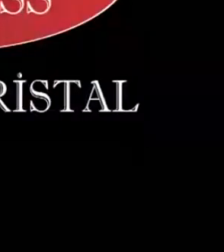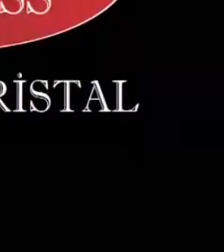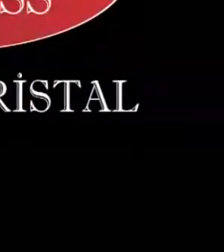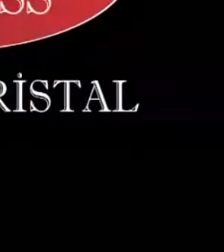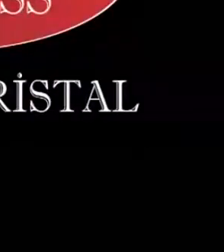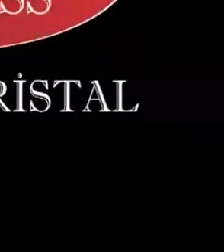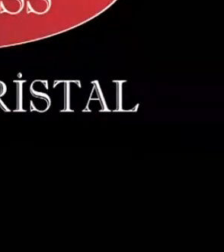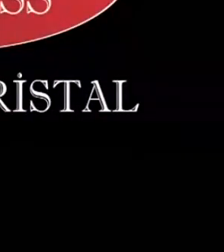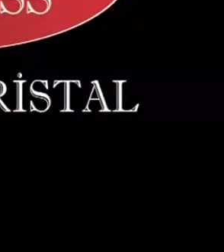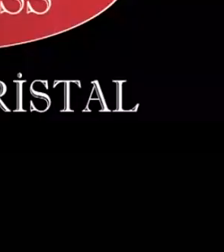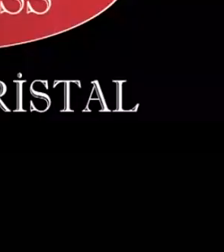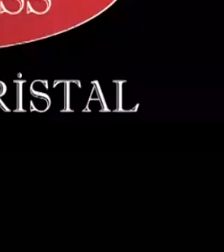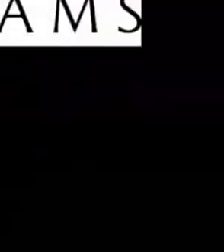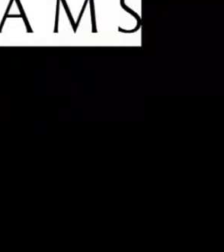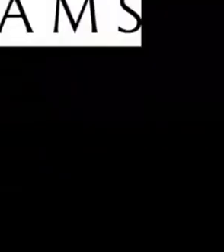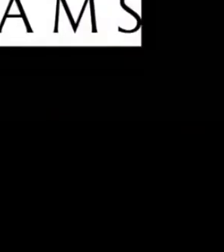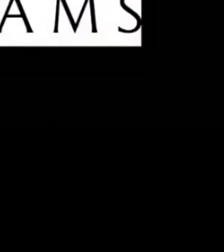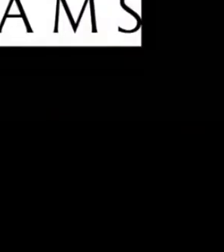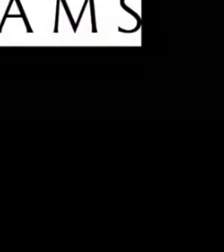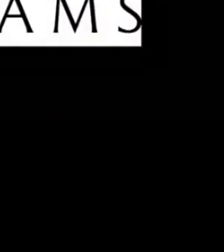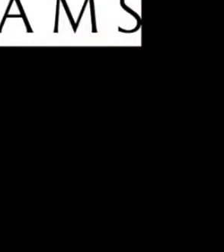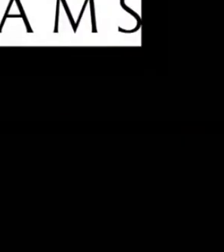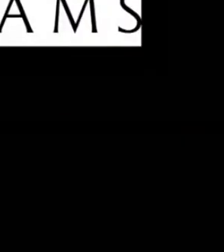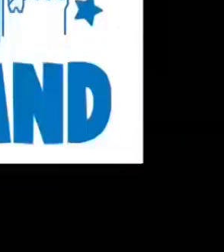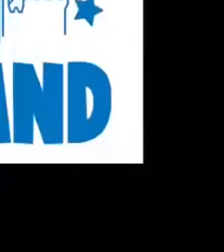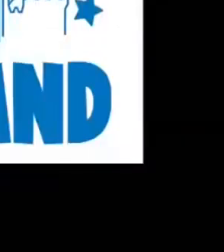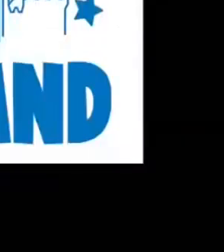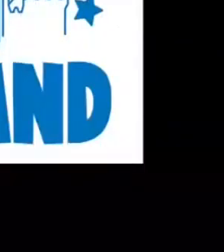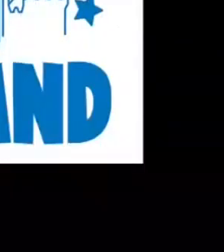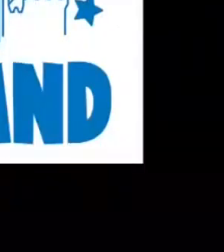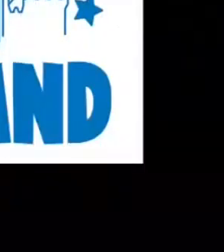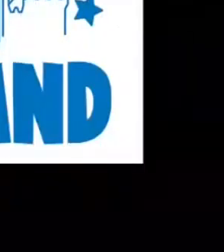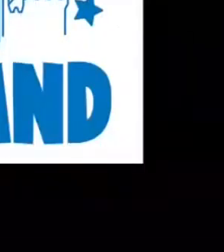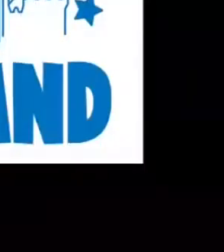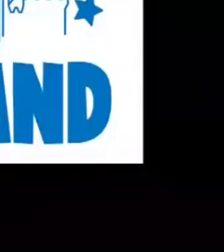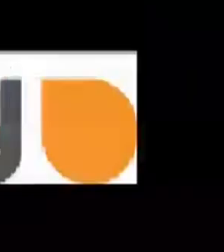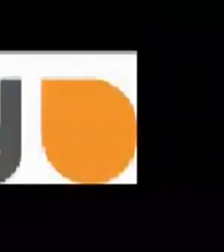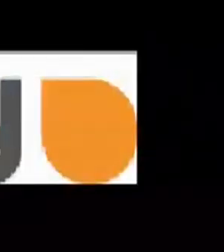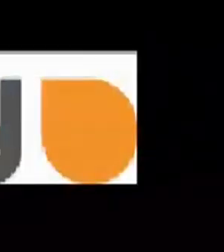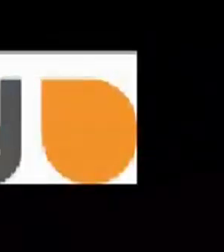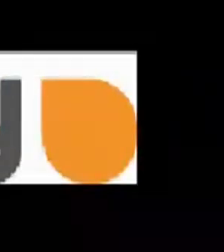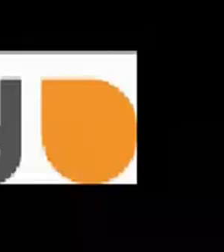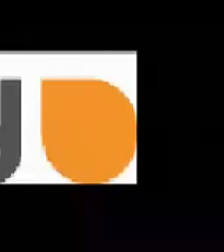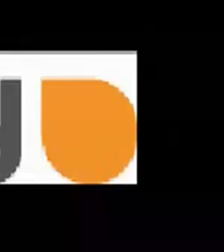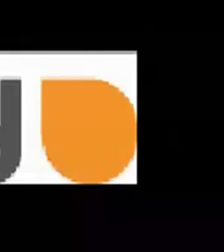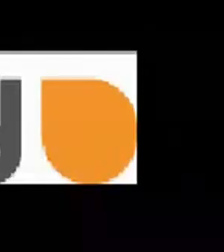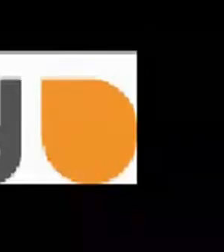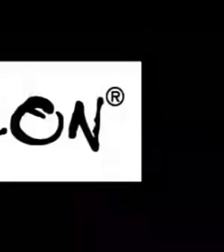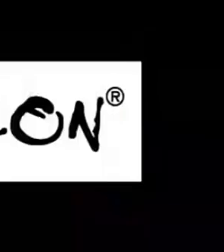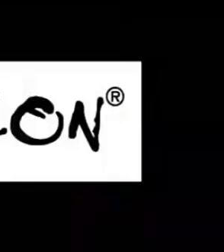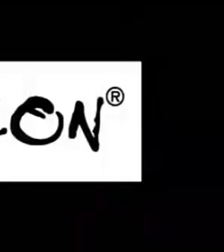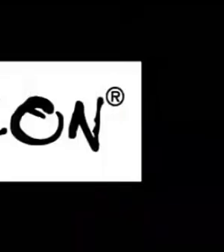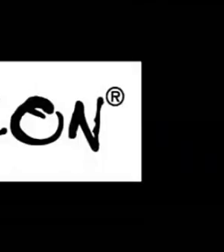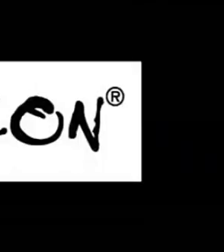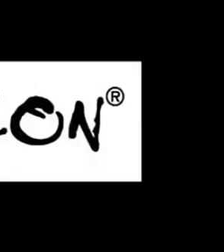Atay, ikinci yönetmen Koray Gümüş, görüntü yönetmeni Önder Şengül, sanat yönetmeni Başak Aygut, yapım sorumlusu